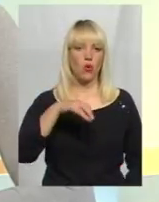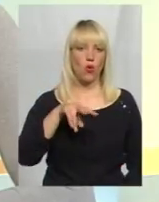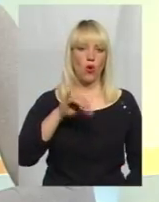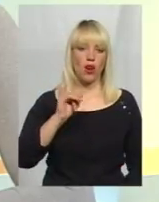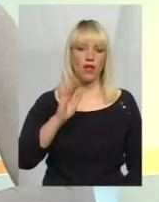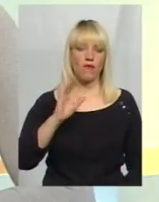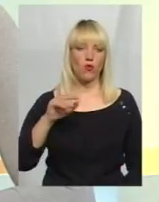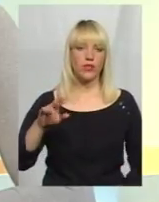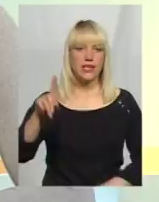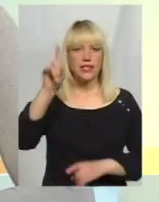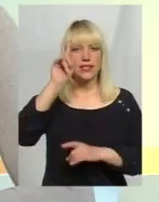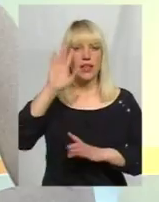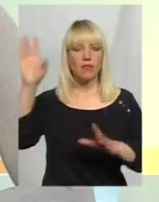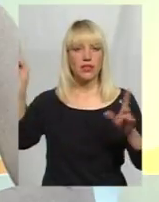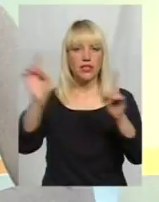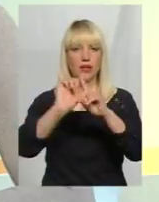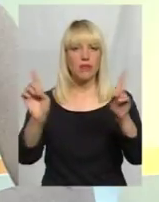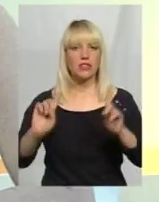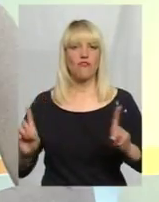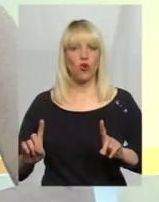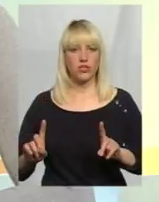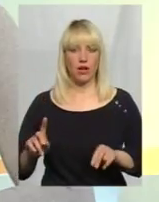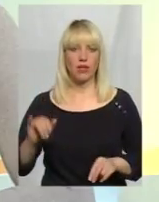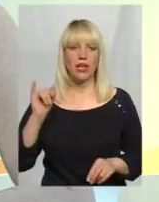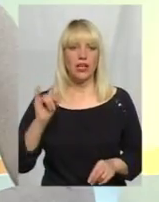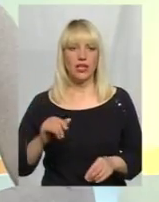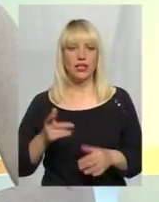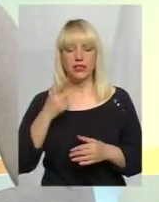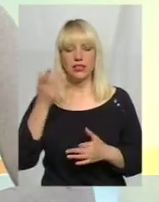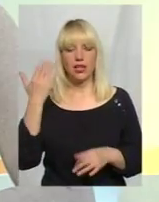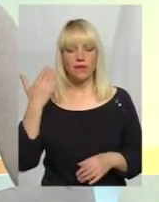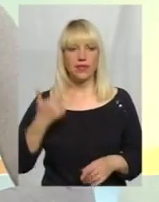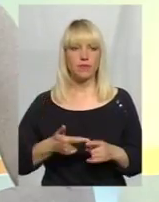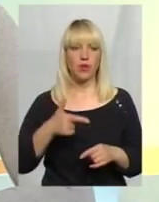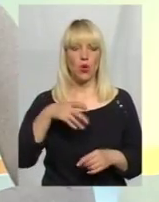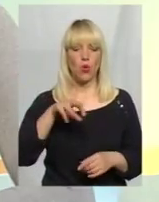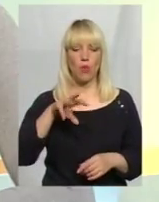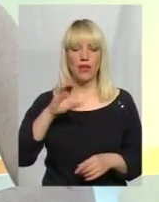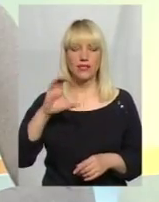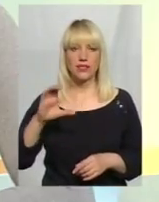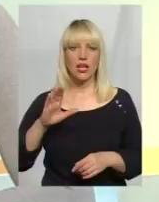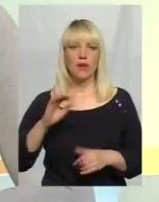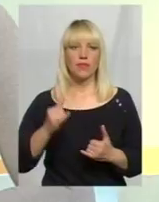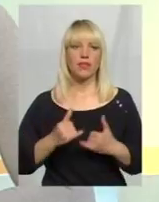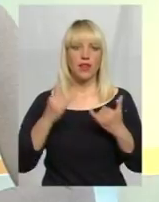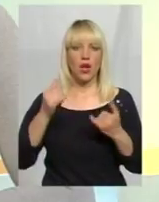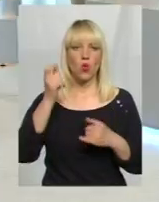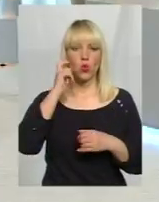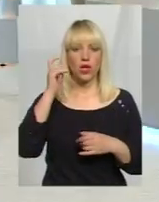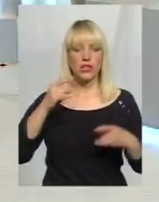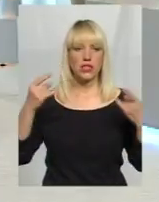знаменитыми звездами. Вот недавно Селена Гомес, буквально это было в марте месяце, для украинского